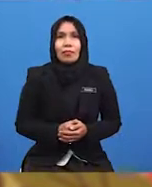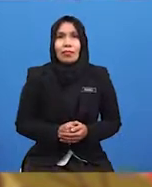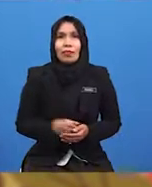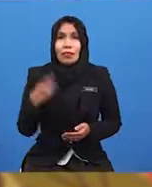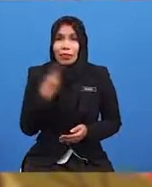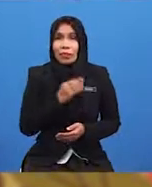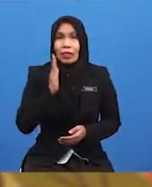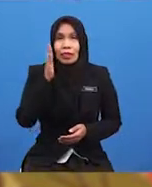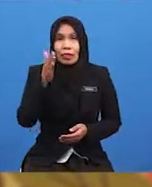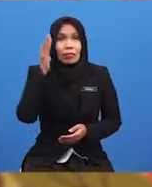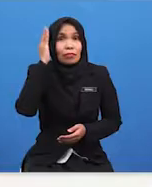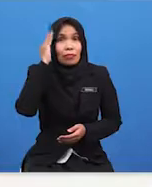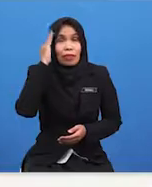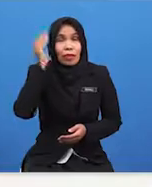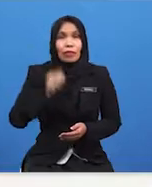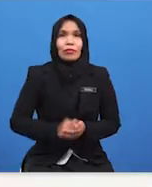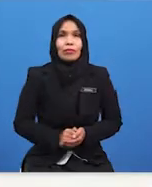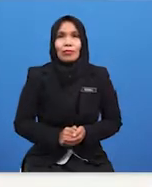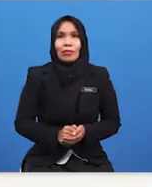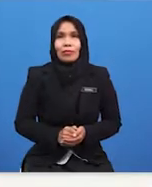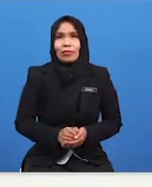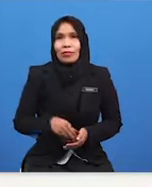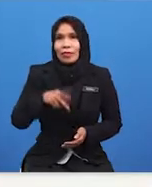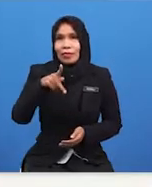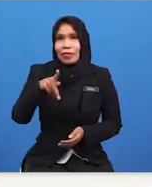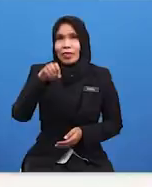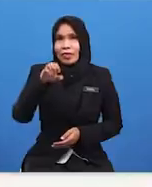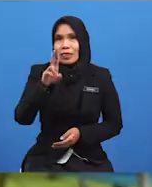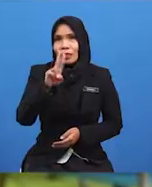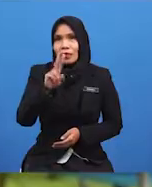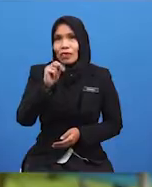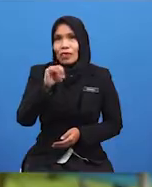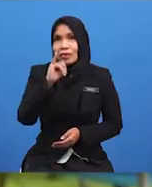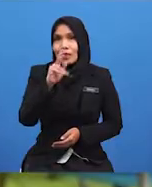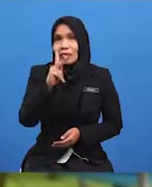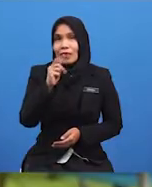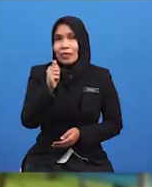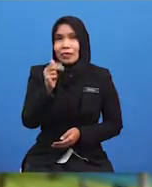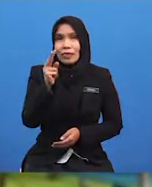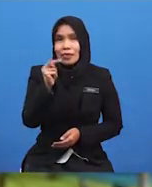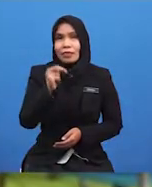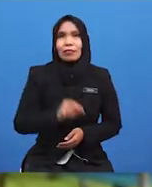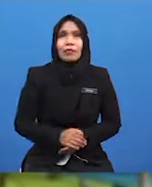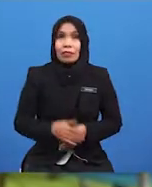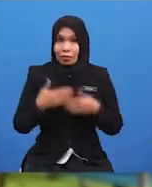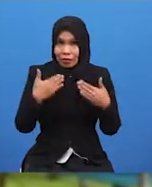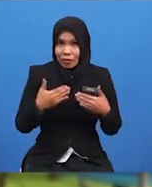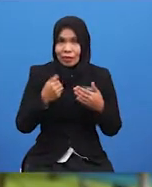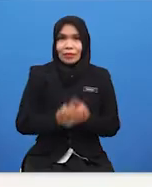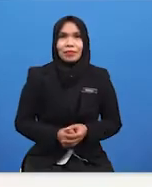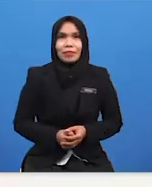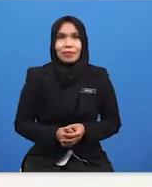diri murid-murid Betul kata Mini barulah kita akan